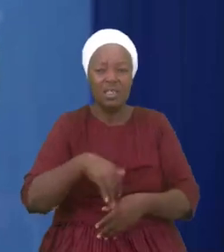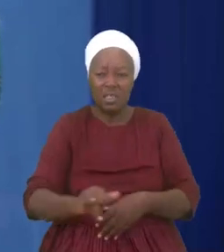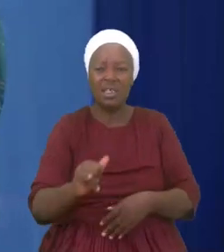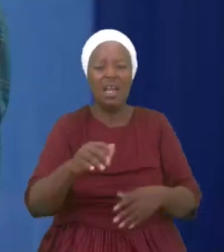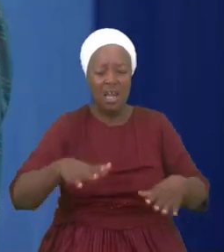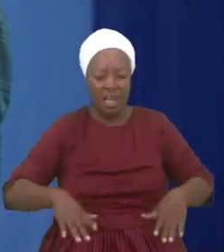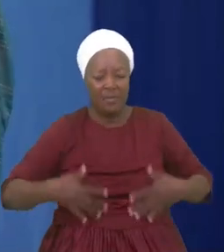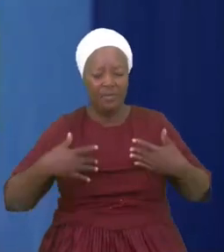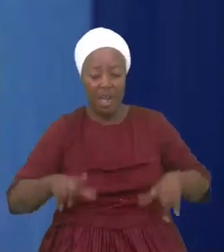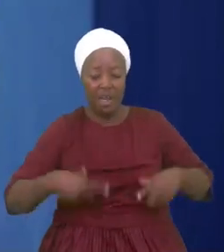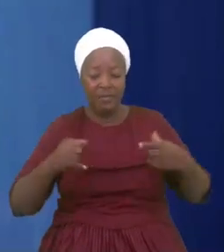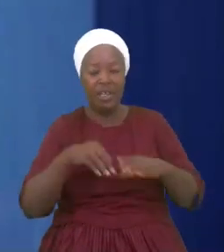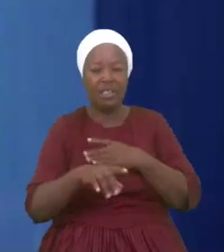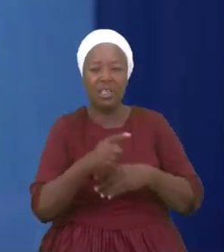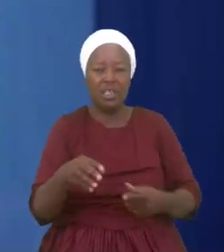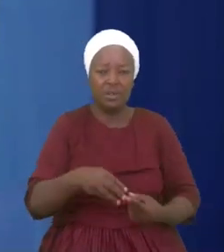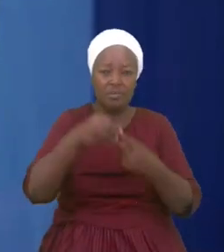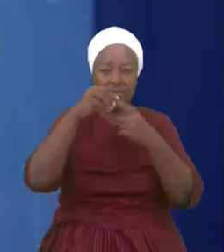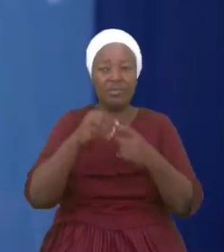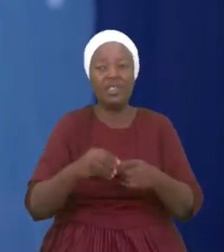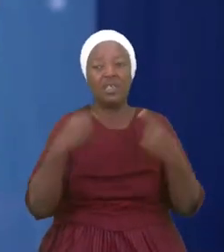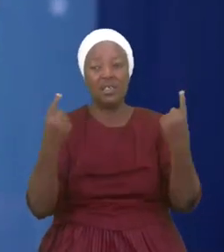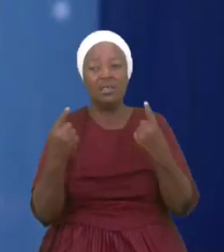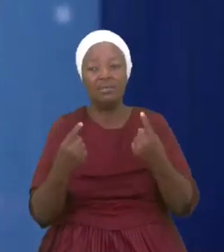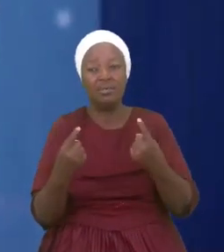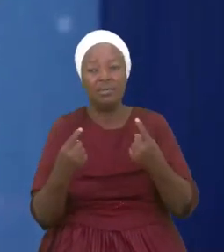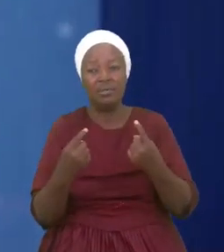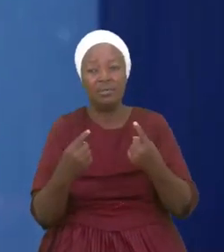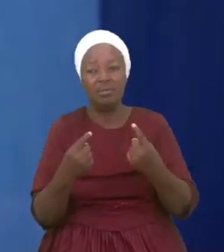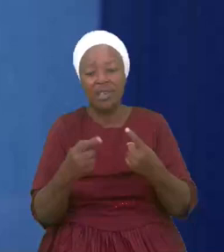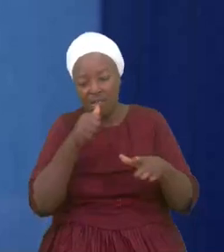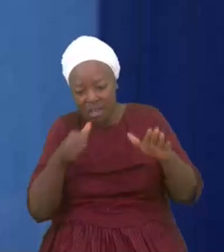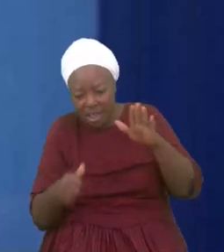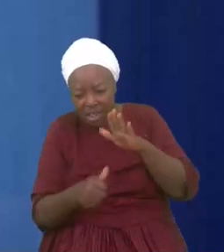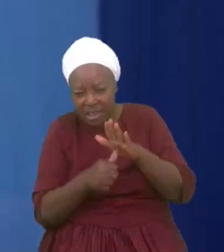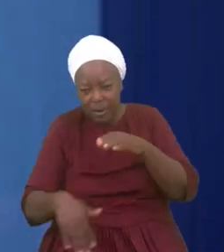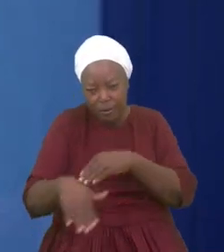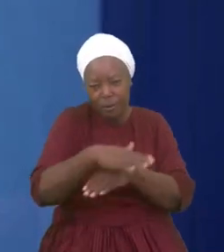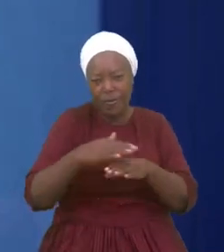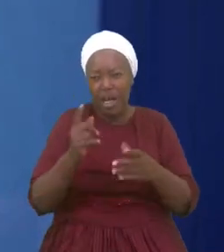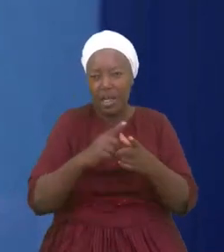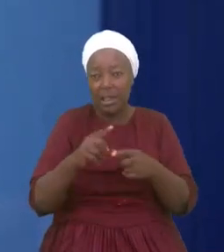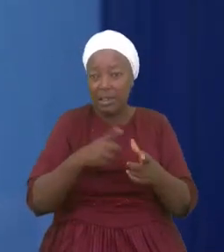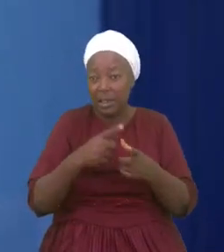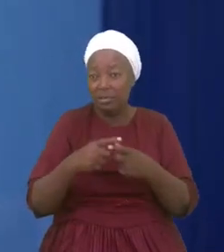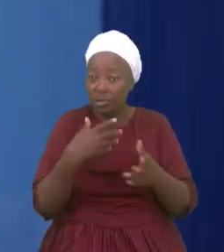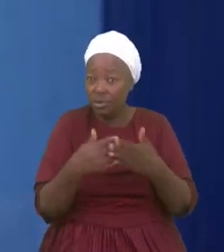ils ne sont pas né de nouveau ils continuent de vivre dans leur péché particulier